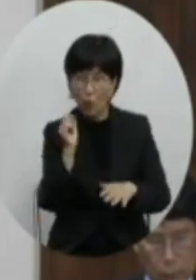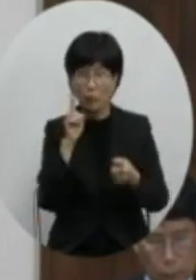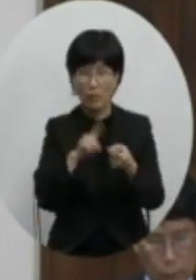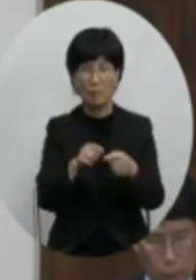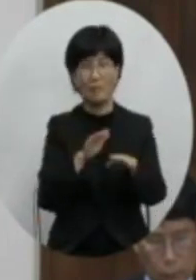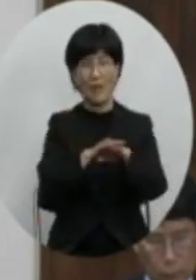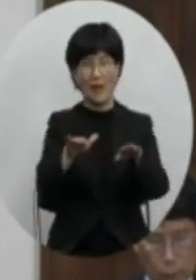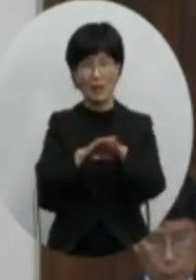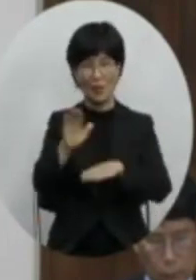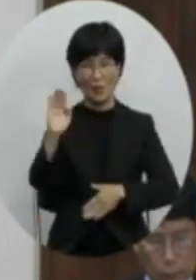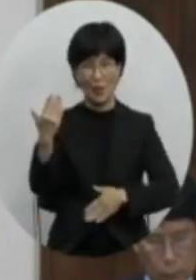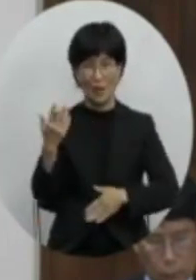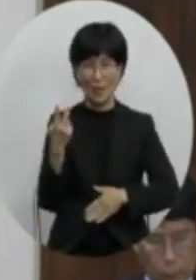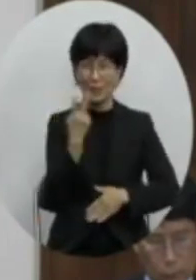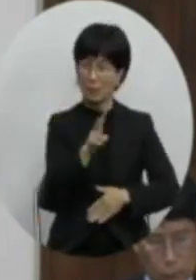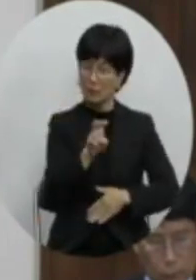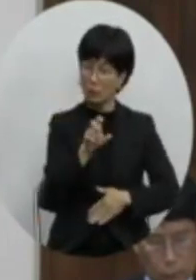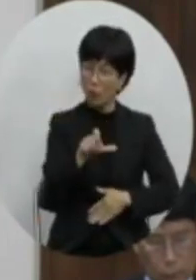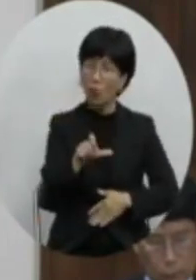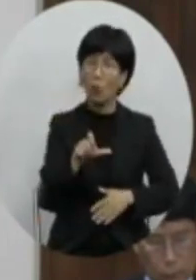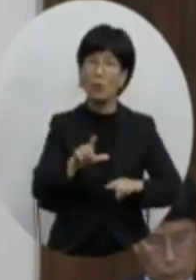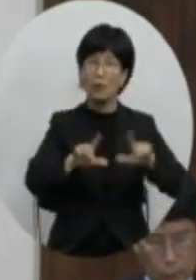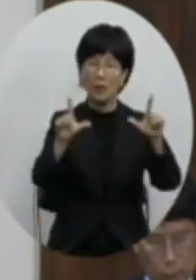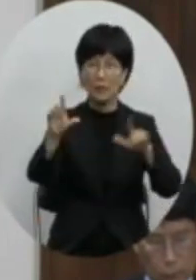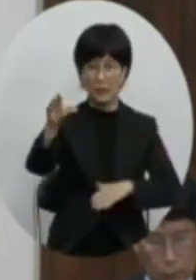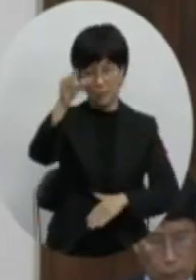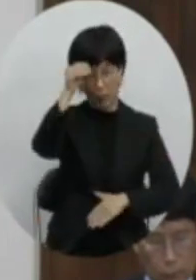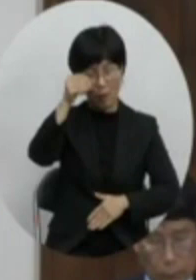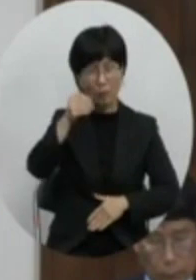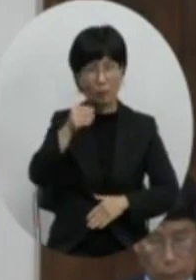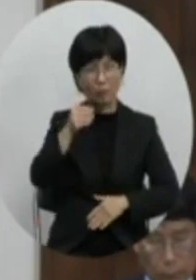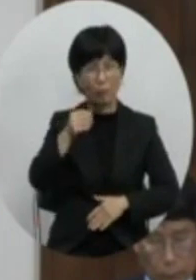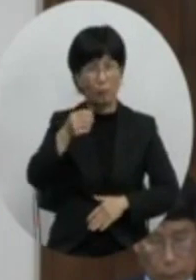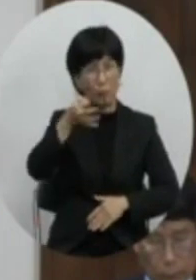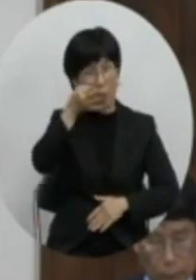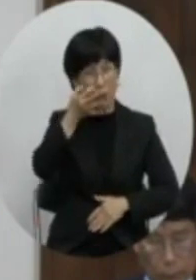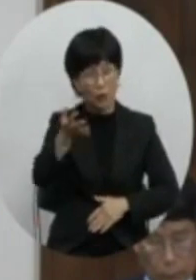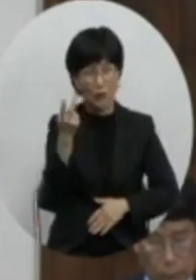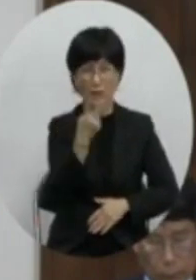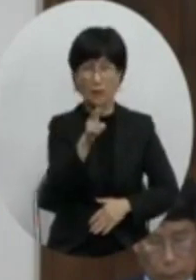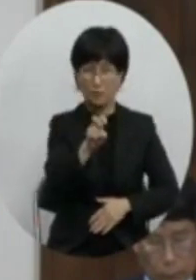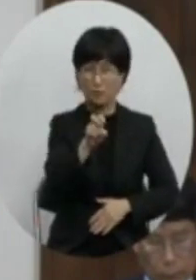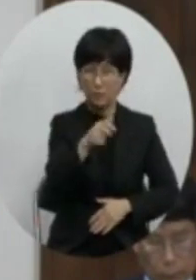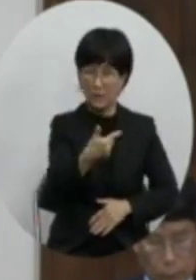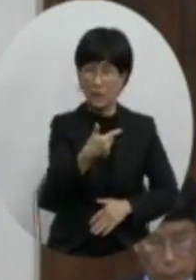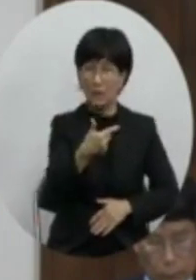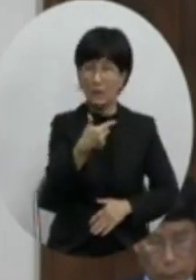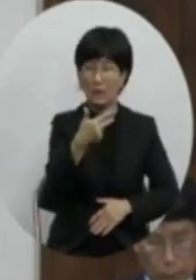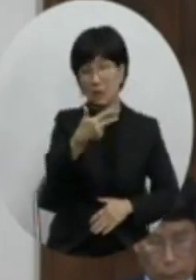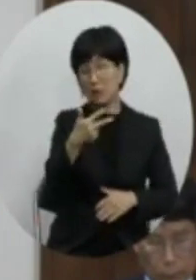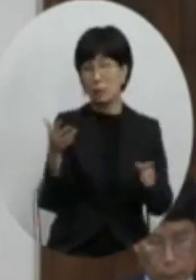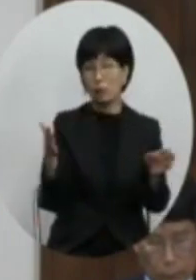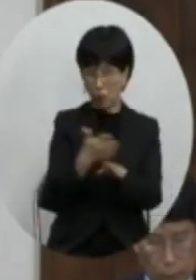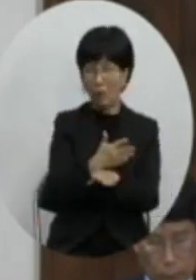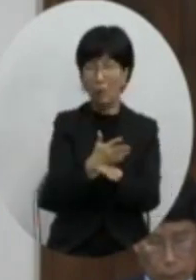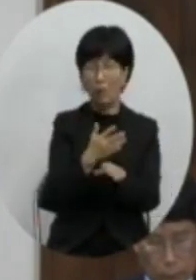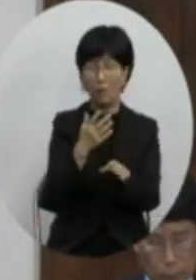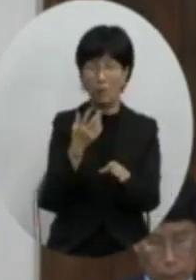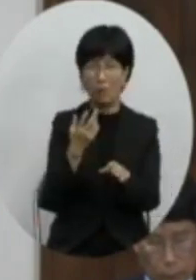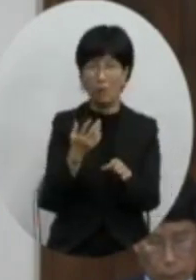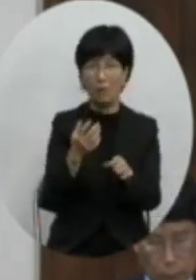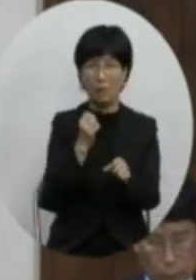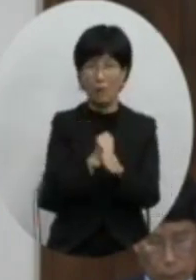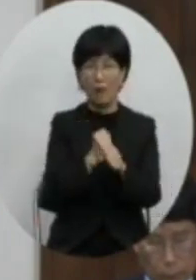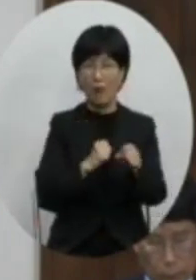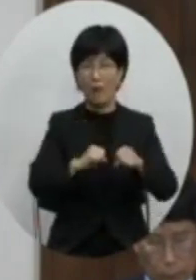위해 2015년 시범 운영 이후 2017년부터 본격적으로 시행한 제도입니다.